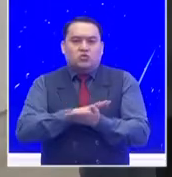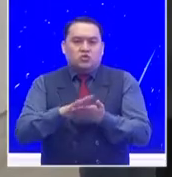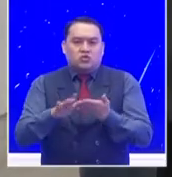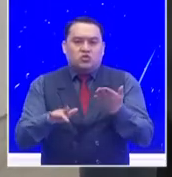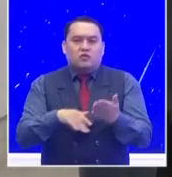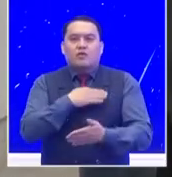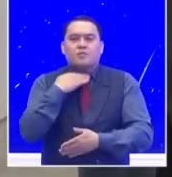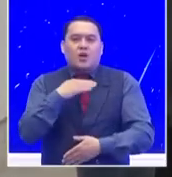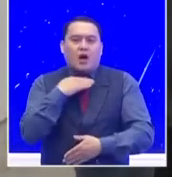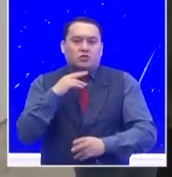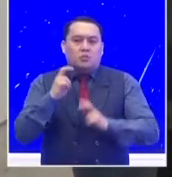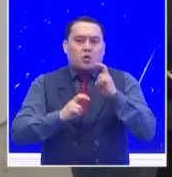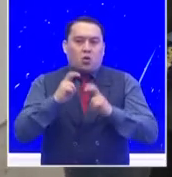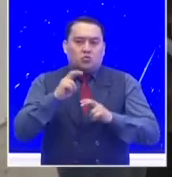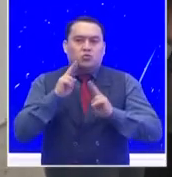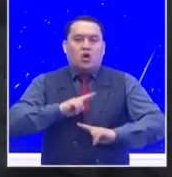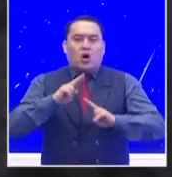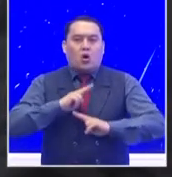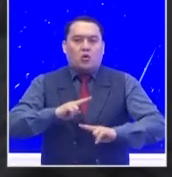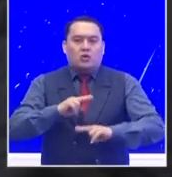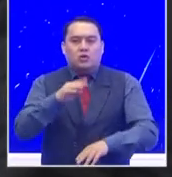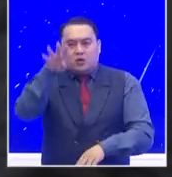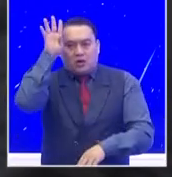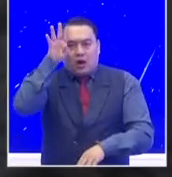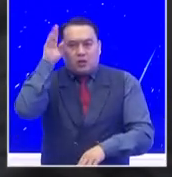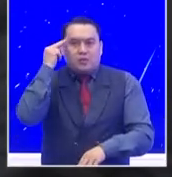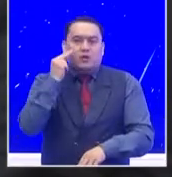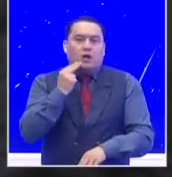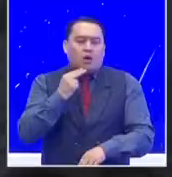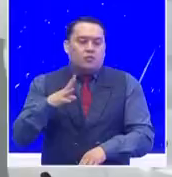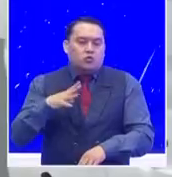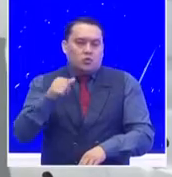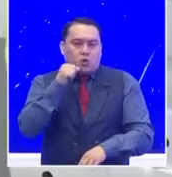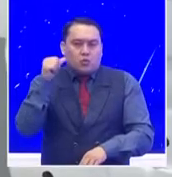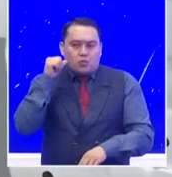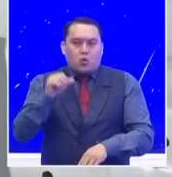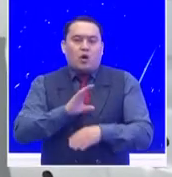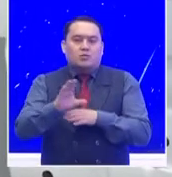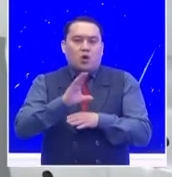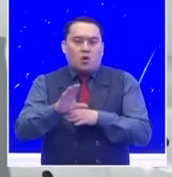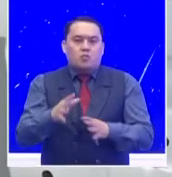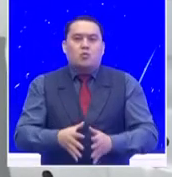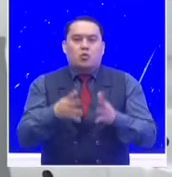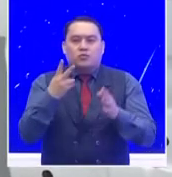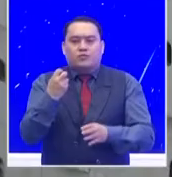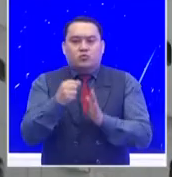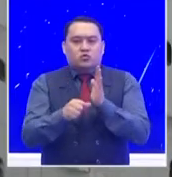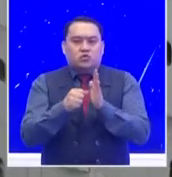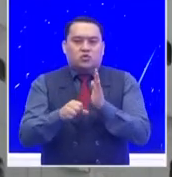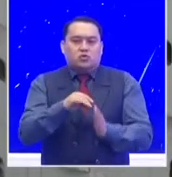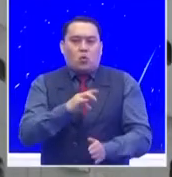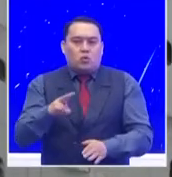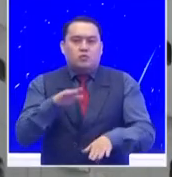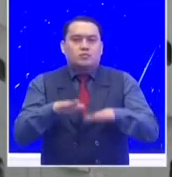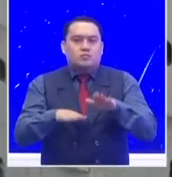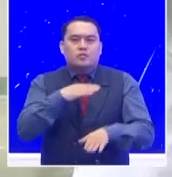в год. В основном предприятие сотрудничает с Ираном и Китаем. За прошлый год на экспорт отправлено более 260 тонн